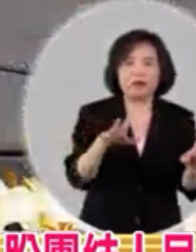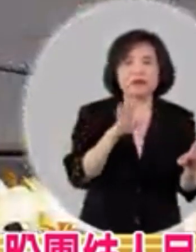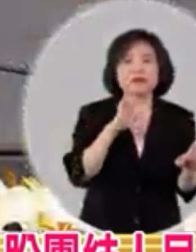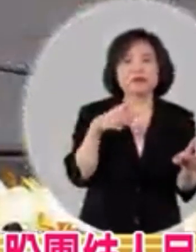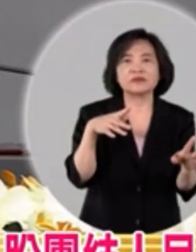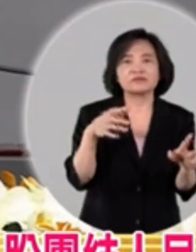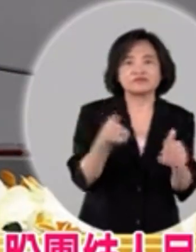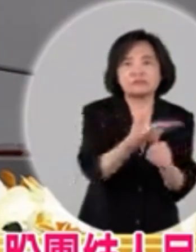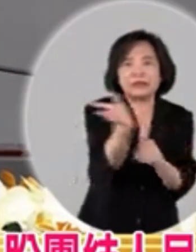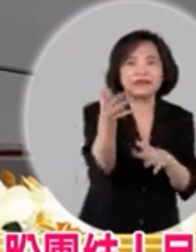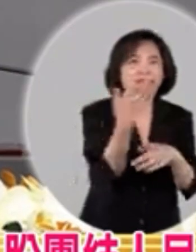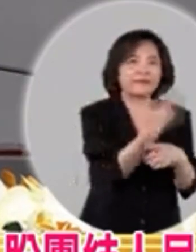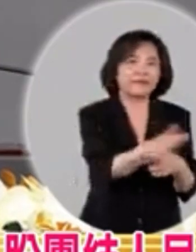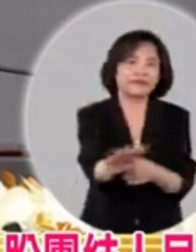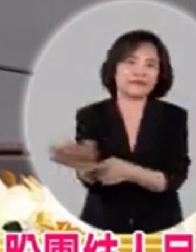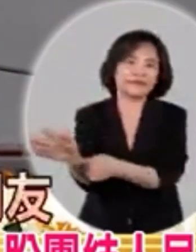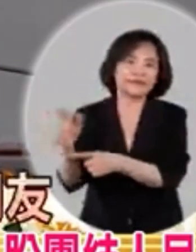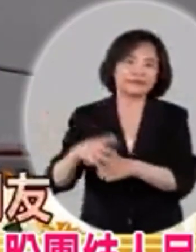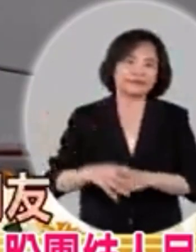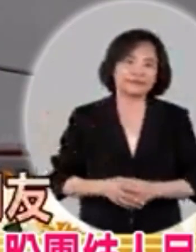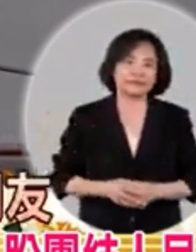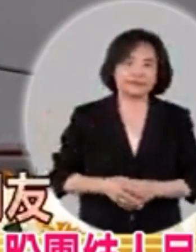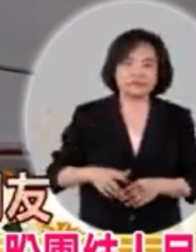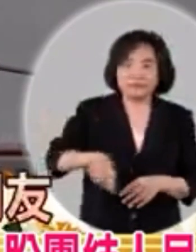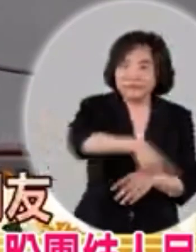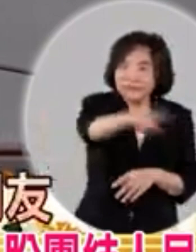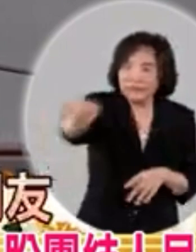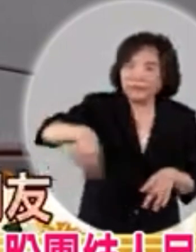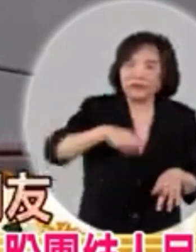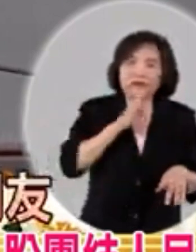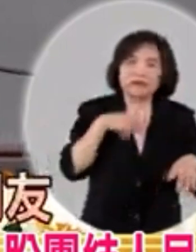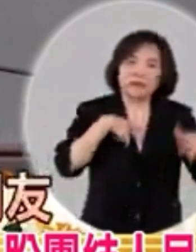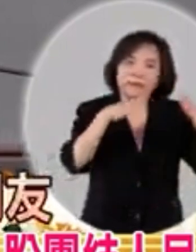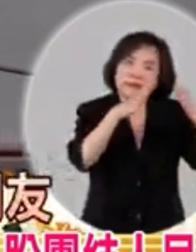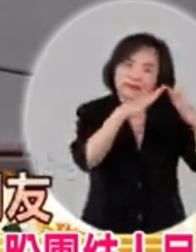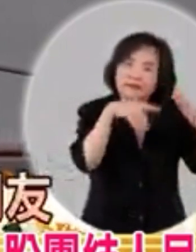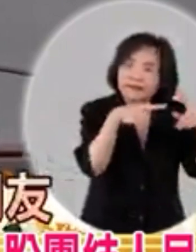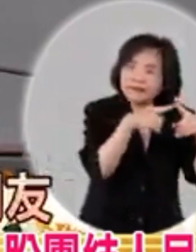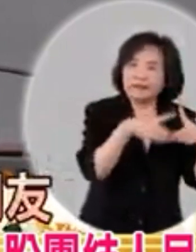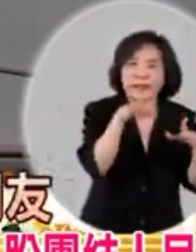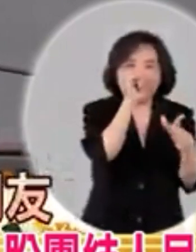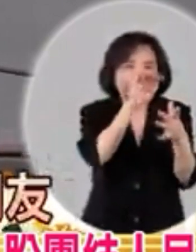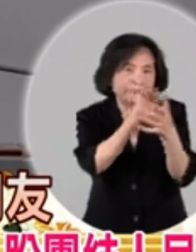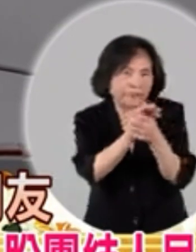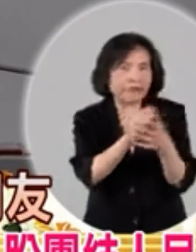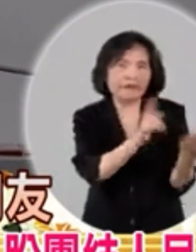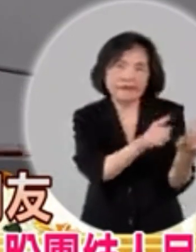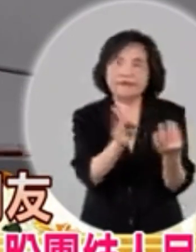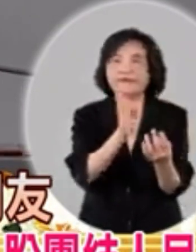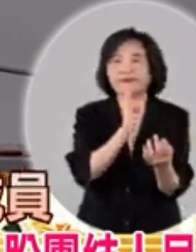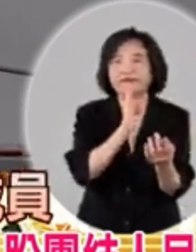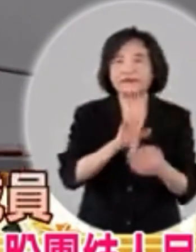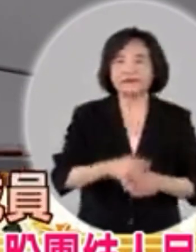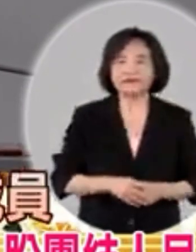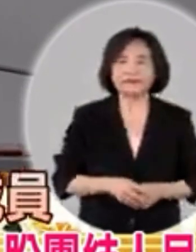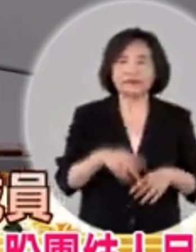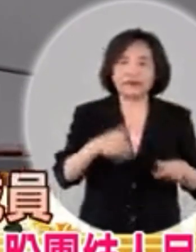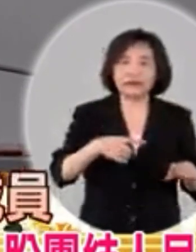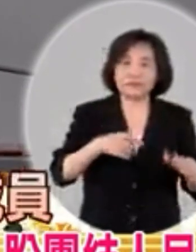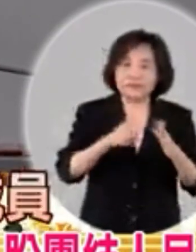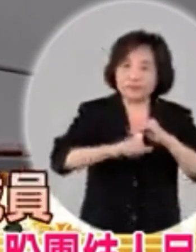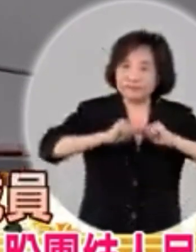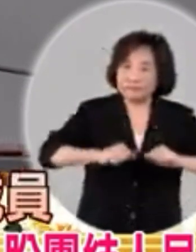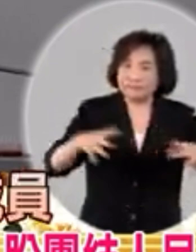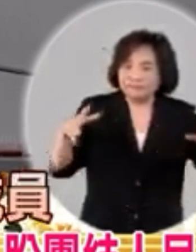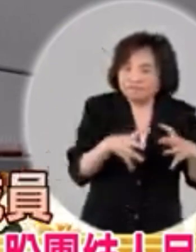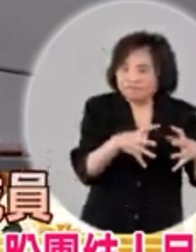命，他们是我们的家人，我们的好朋友，是我们生命共同体的